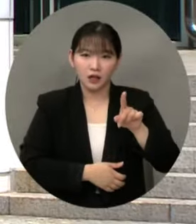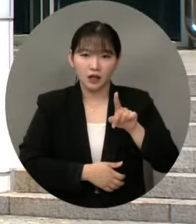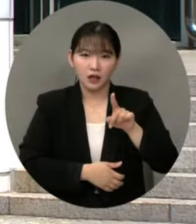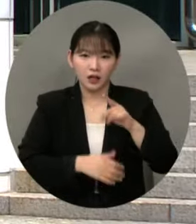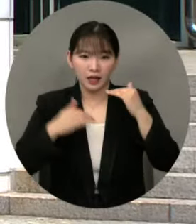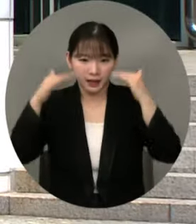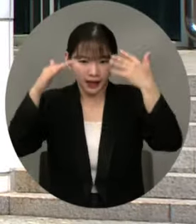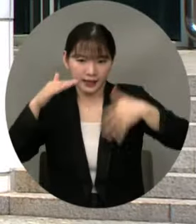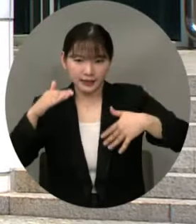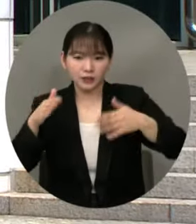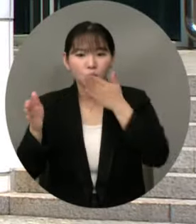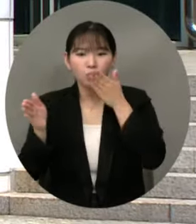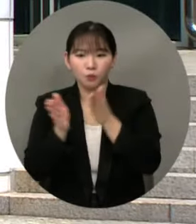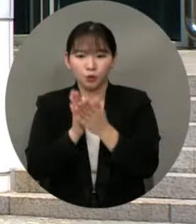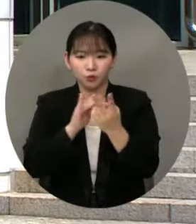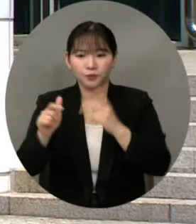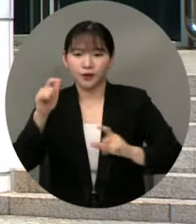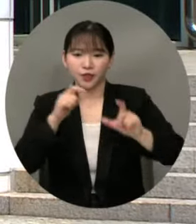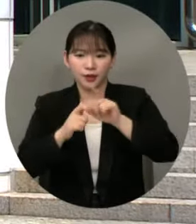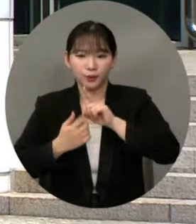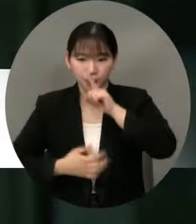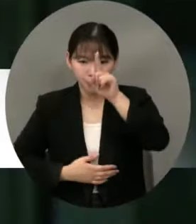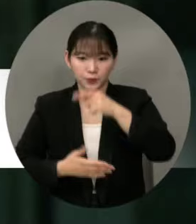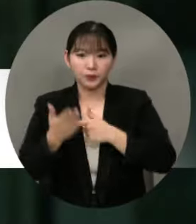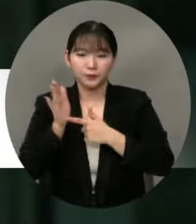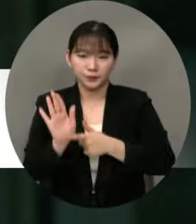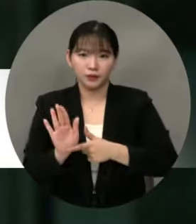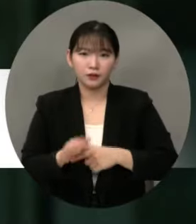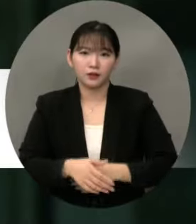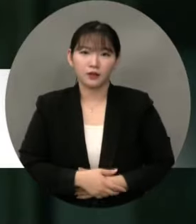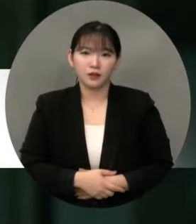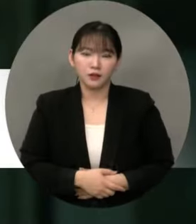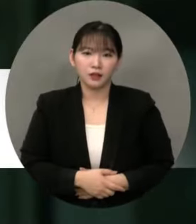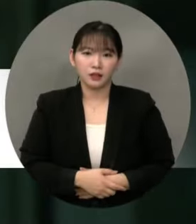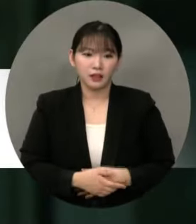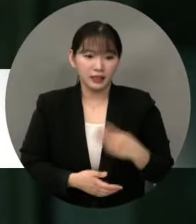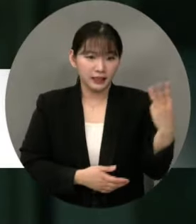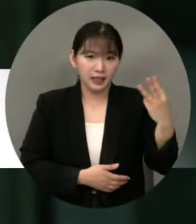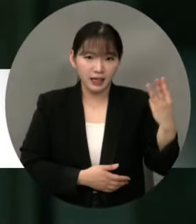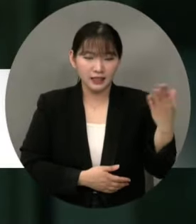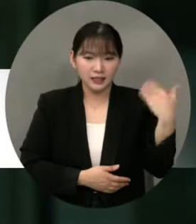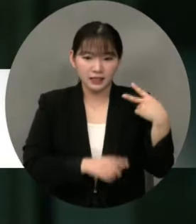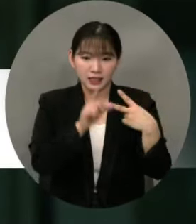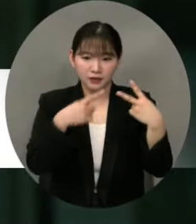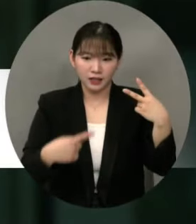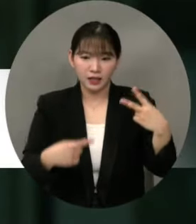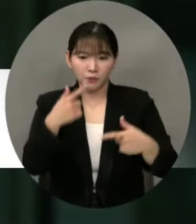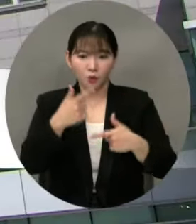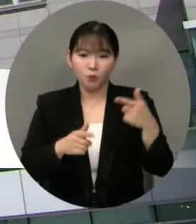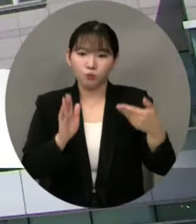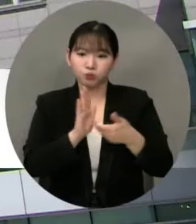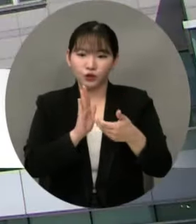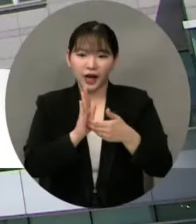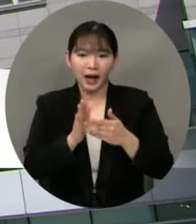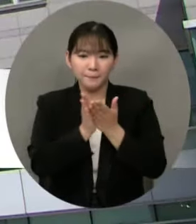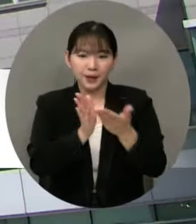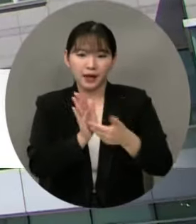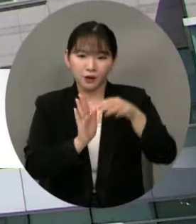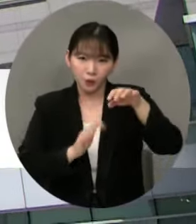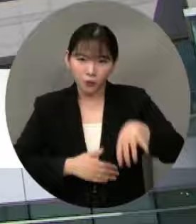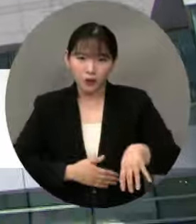미성년자 공범 두명을 추가로 기소했다고 밝혔습니다 이들은 지난 2월 1일 목포 북항의 한